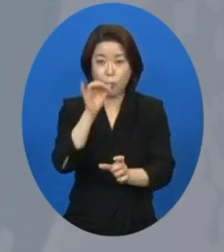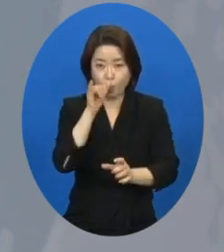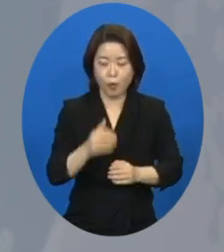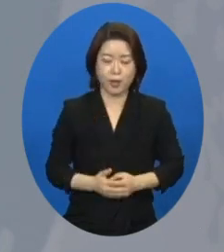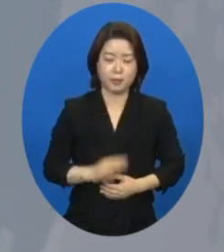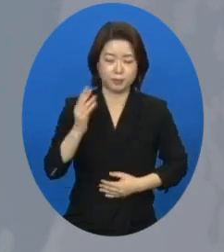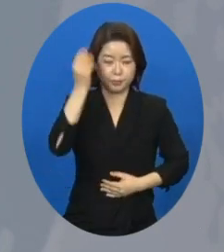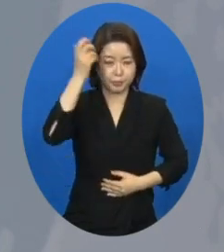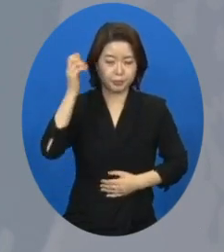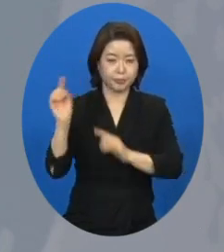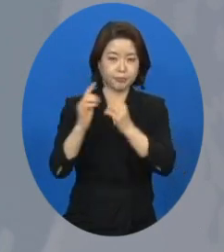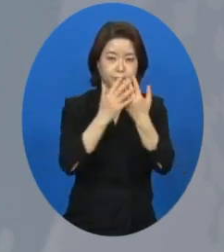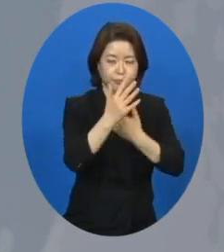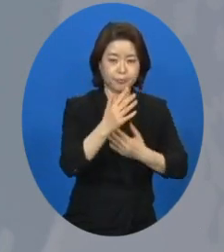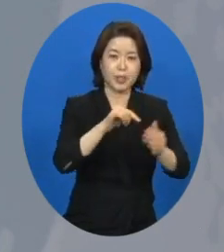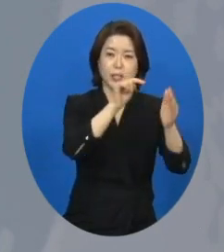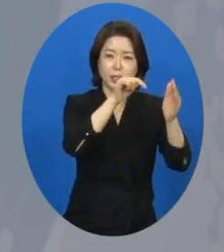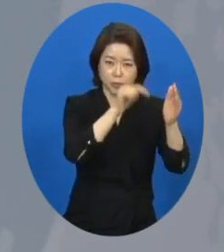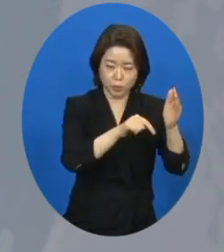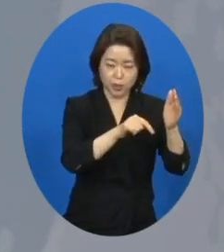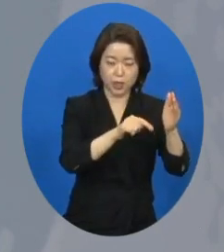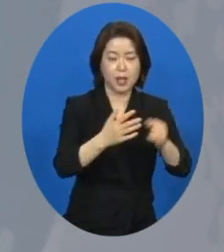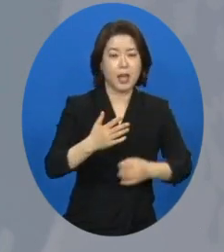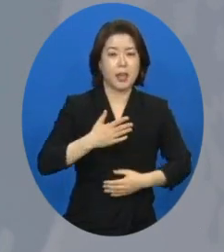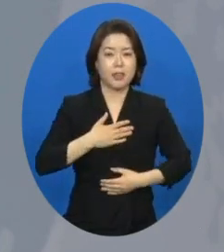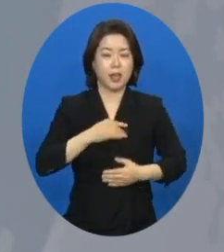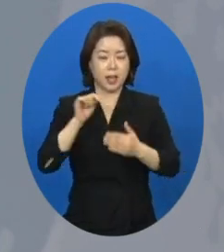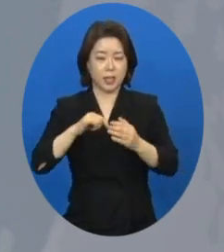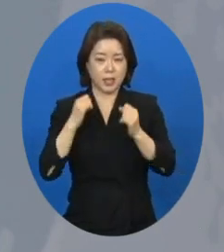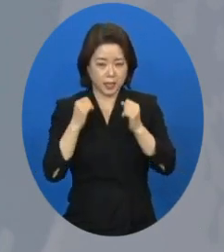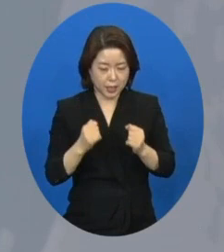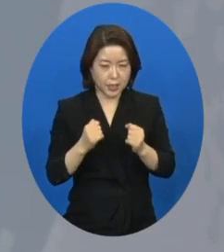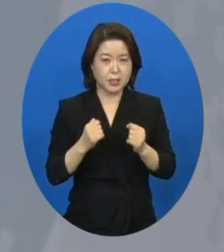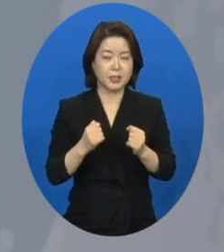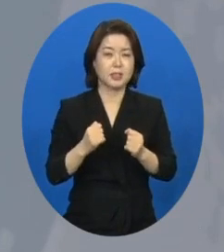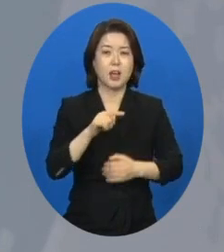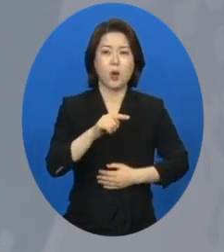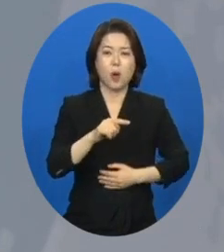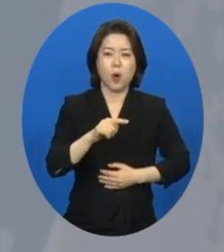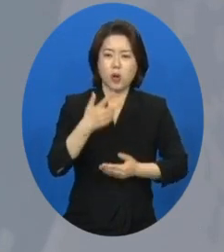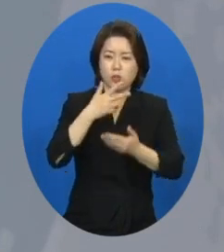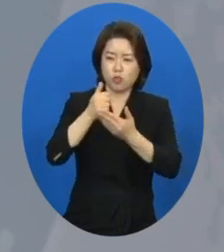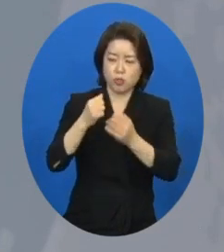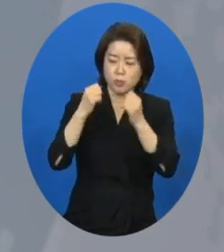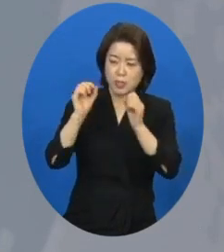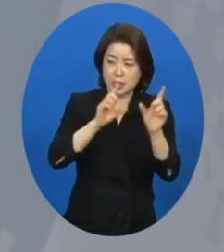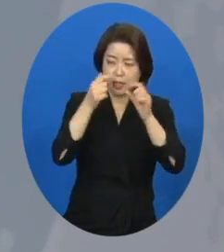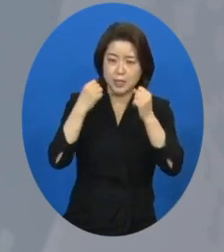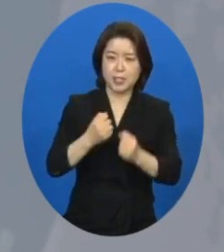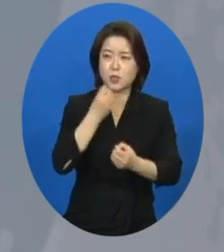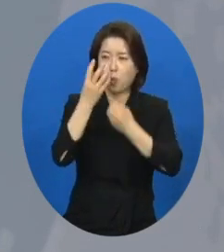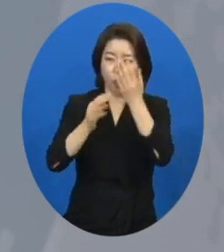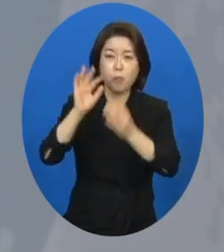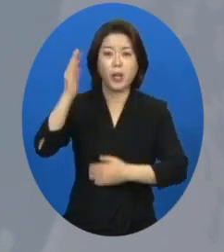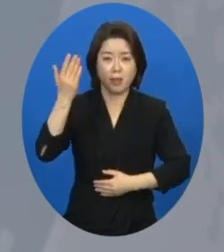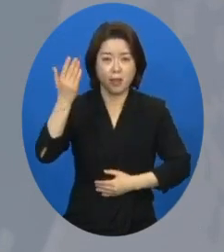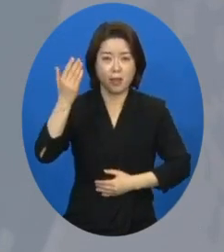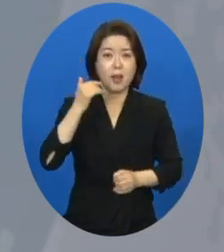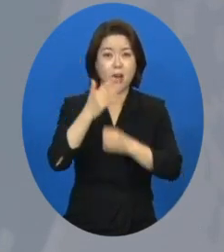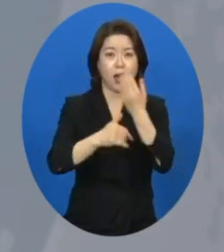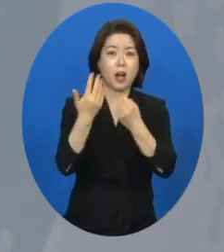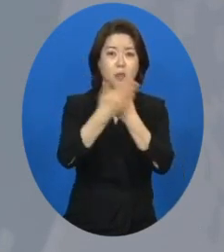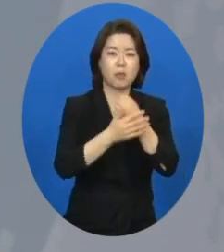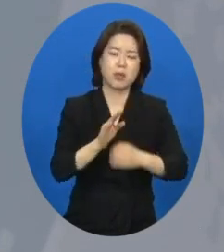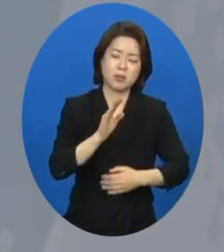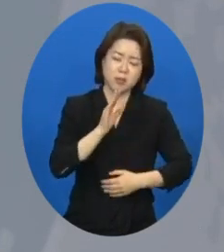성령 집회에 내 안에 계신 주님을 온전히 늘 바라보며 살겠다는 고백을 하게 되었습니다. 하나님의 은혜에 이루 말할